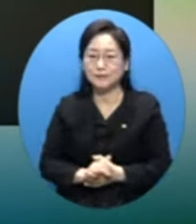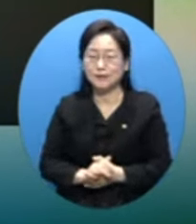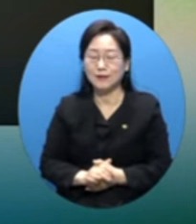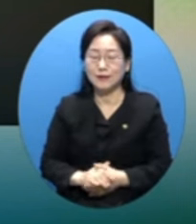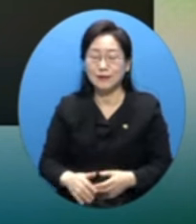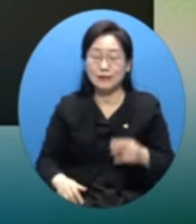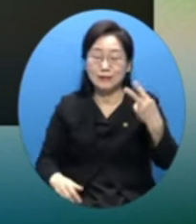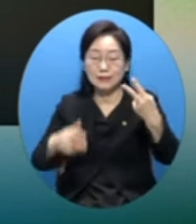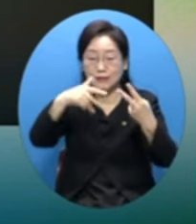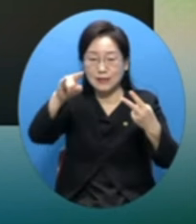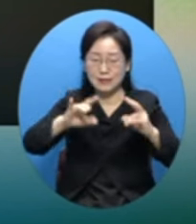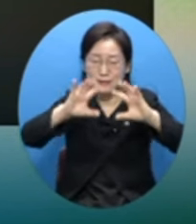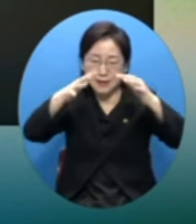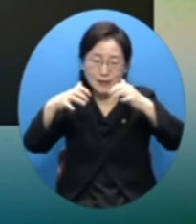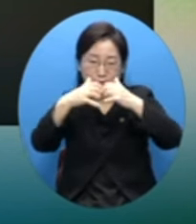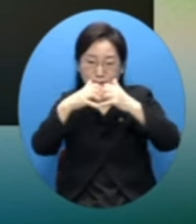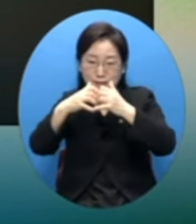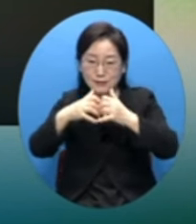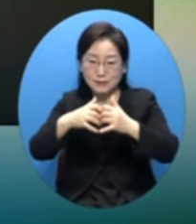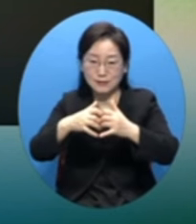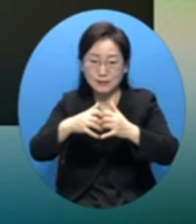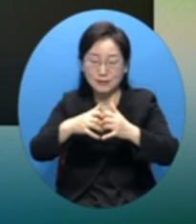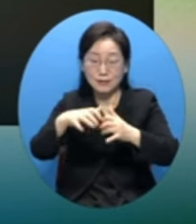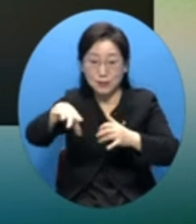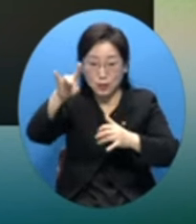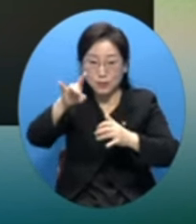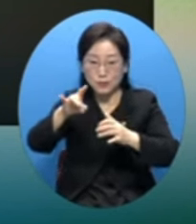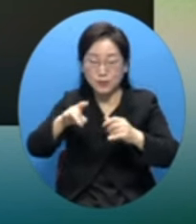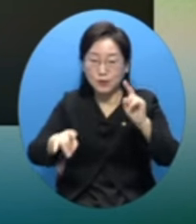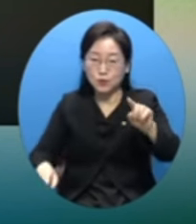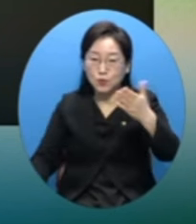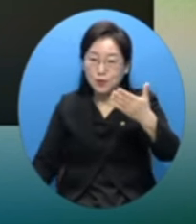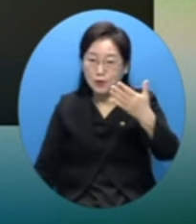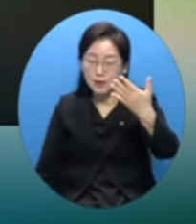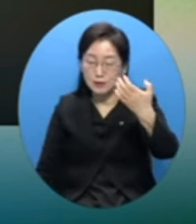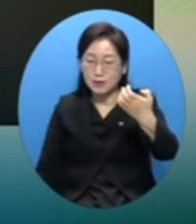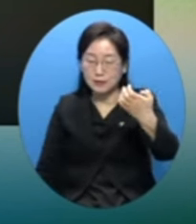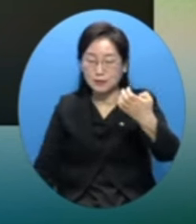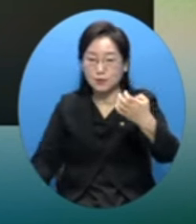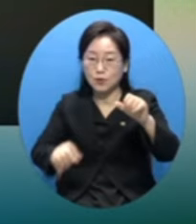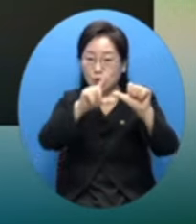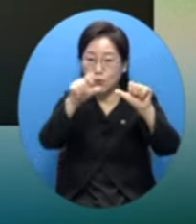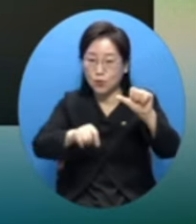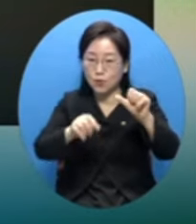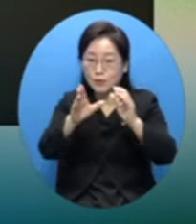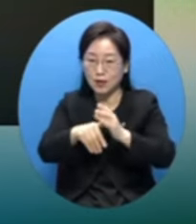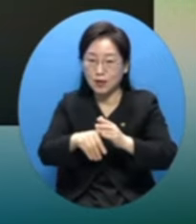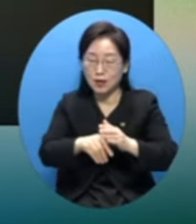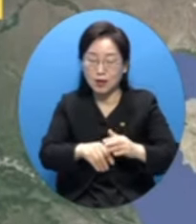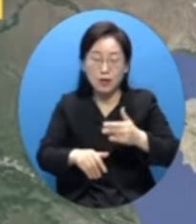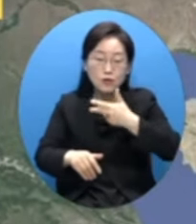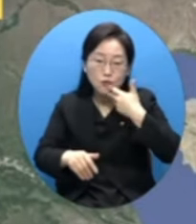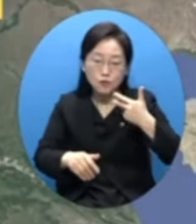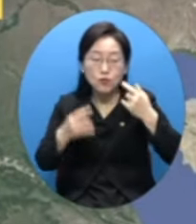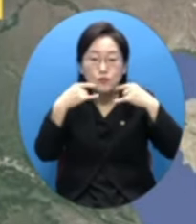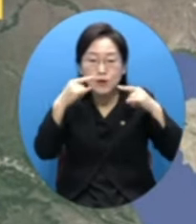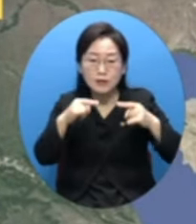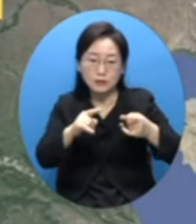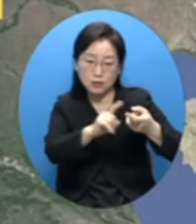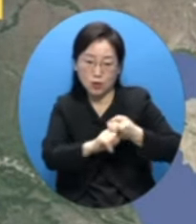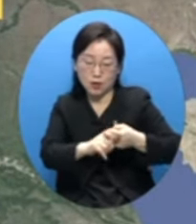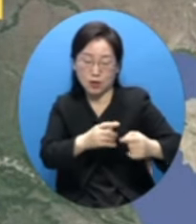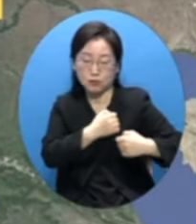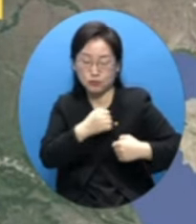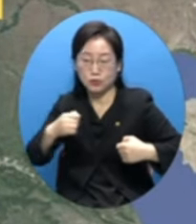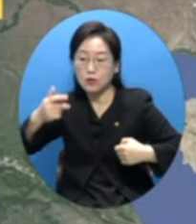2차 세계대전 초반이었던 1940년 5월 영국과 프랑스 연합군이 독일에 의해 포위가 돼가지고